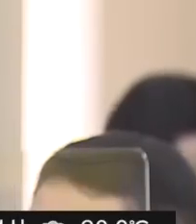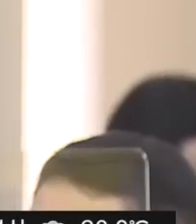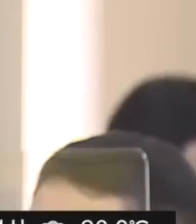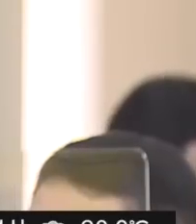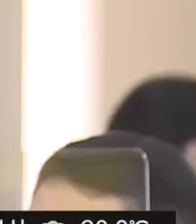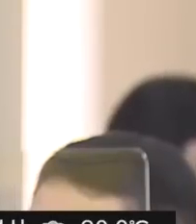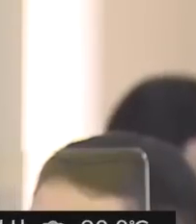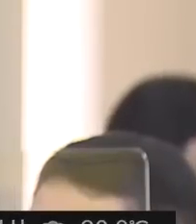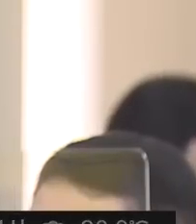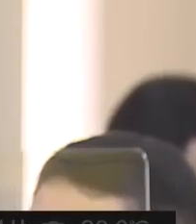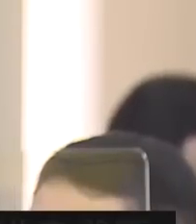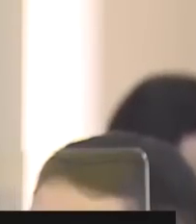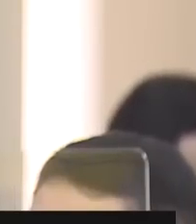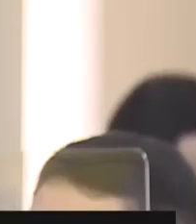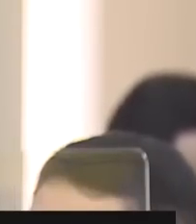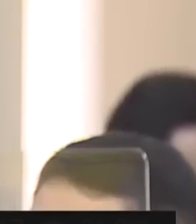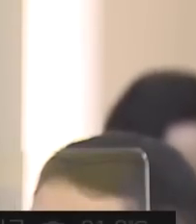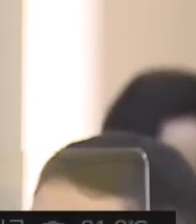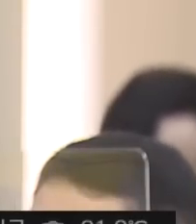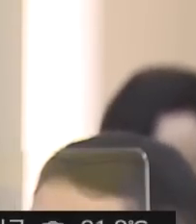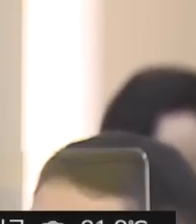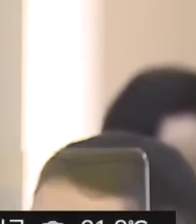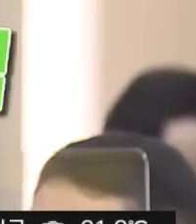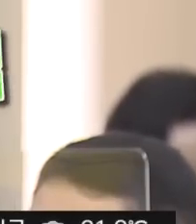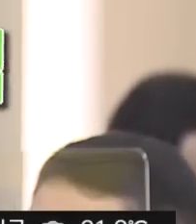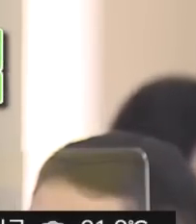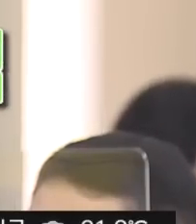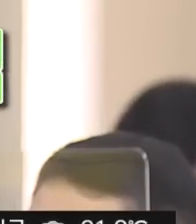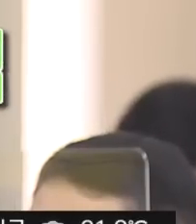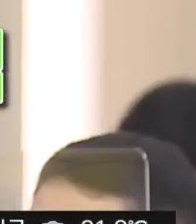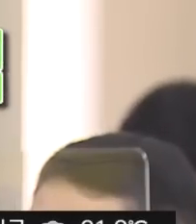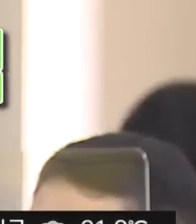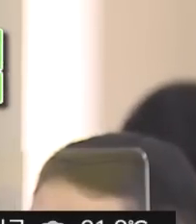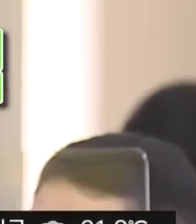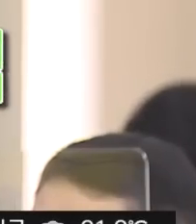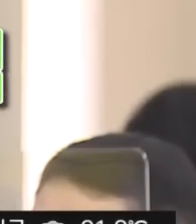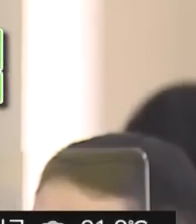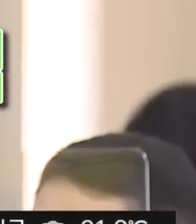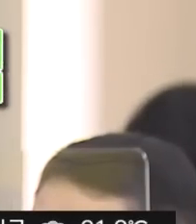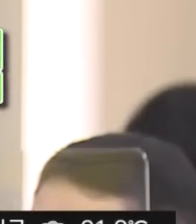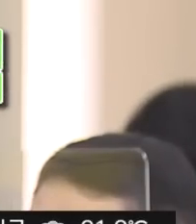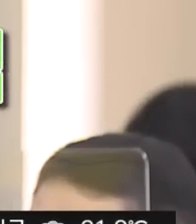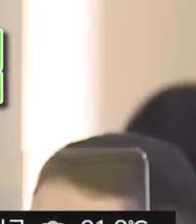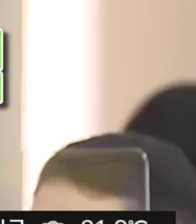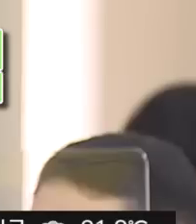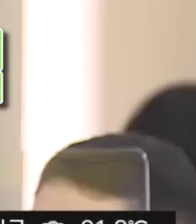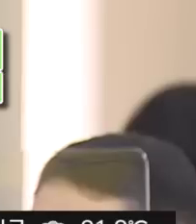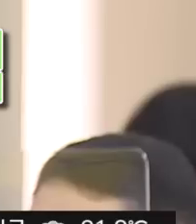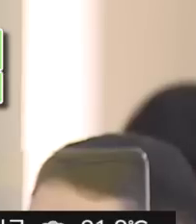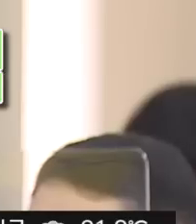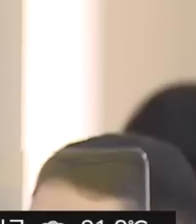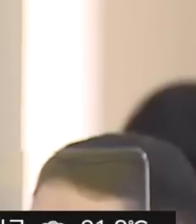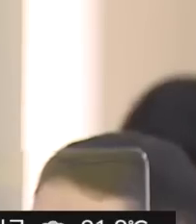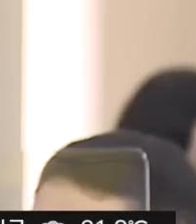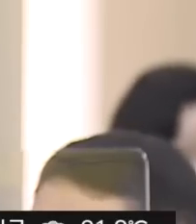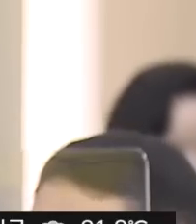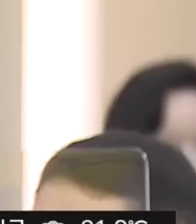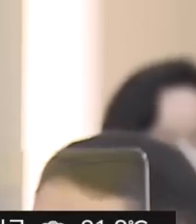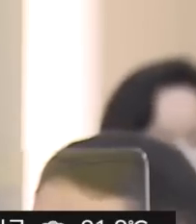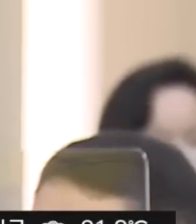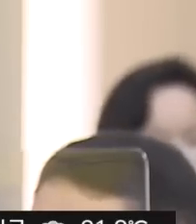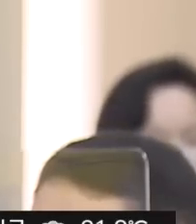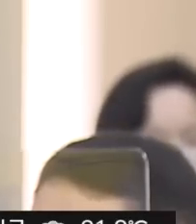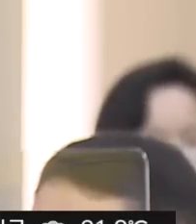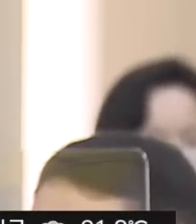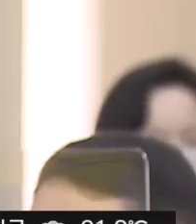북한의 미사일 도발에 대한 한미 지대지 미사일 대응 사격간 발생한 상황과 이에 대해 적시에